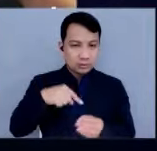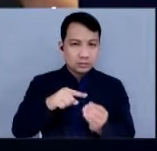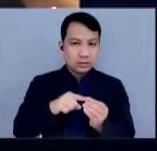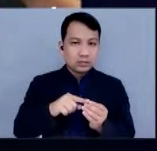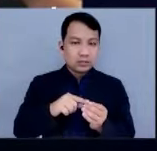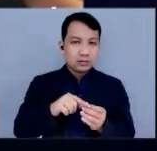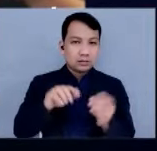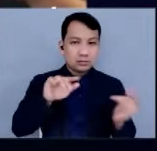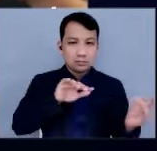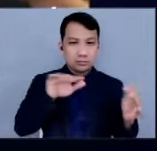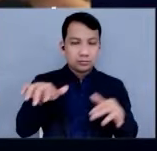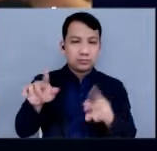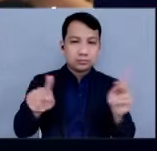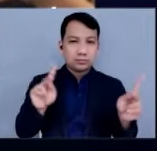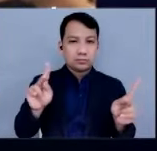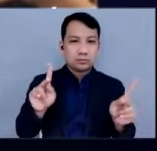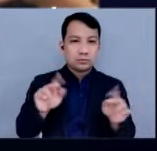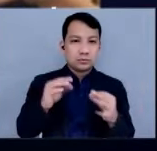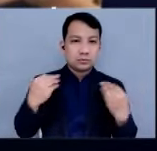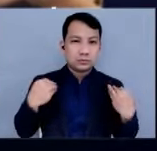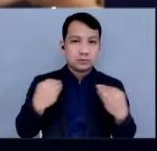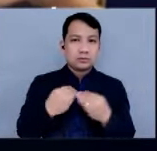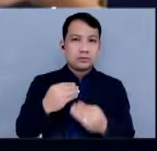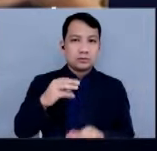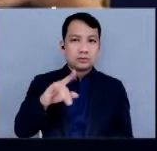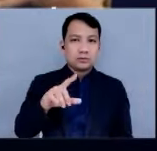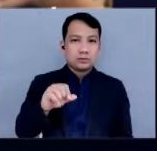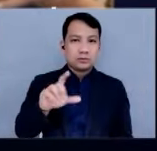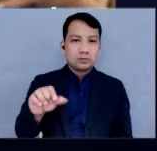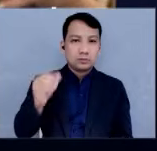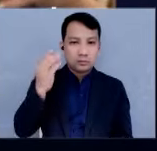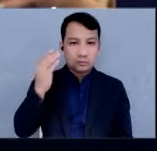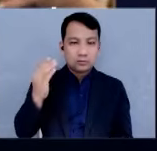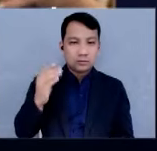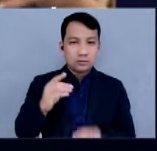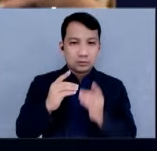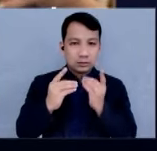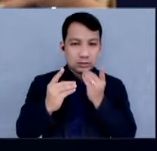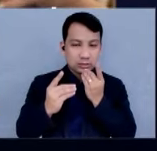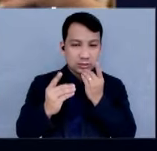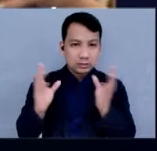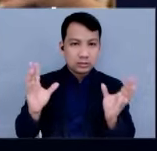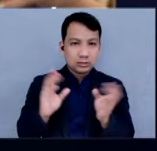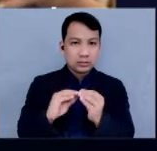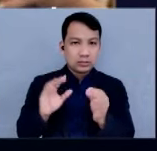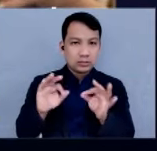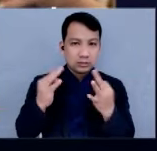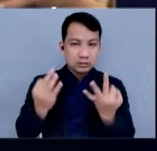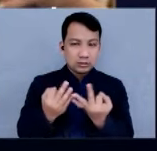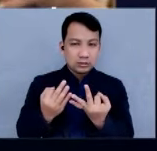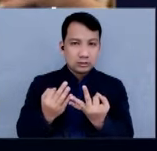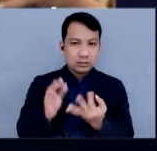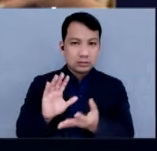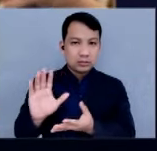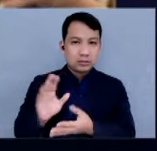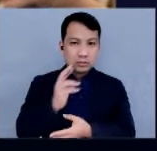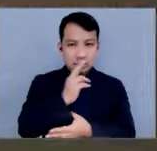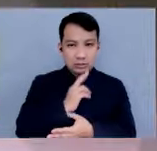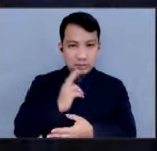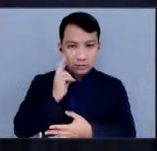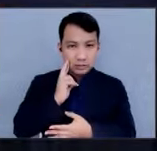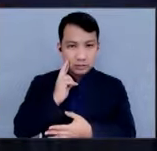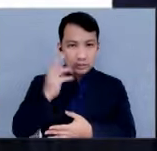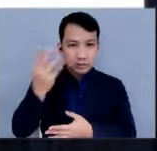maraming tao ang isa pang member na si Maloy. Habang nagde-dinner sila ng kanyang pamilya sa isang restaurant sa